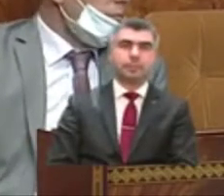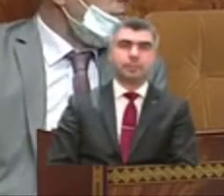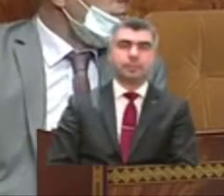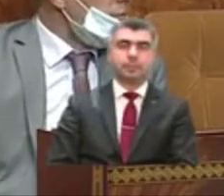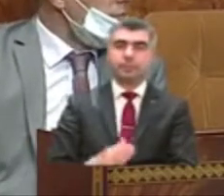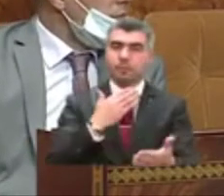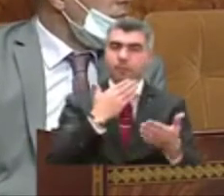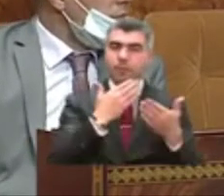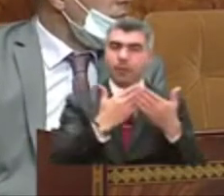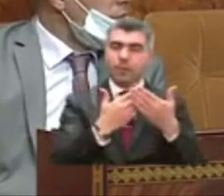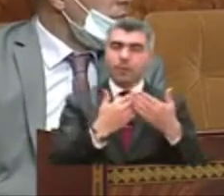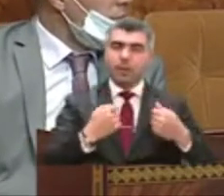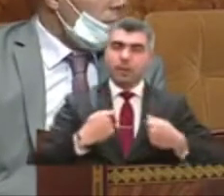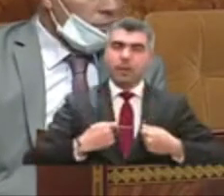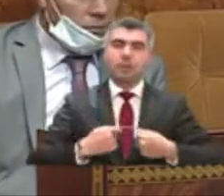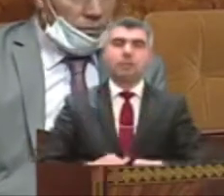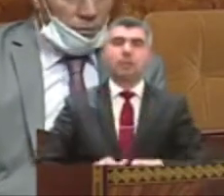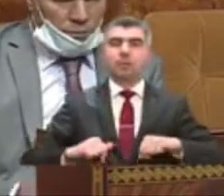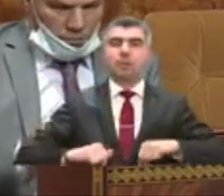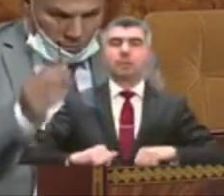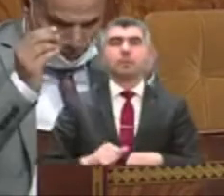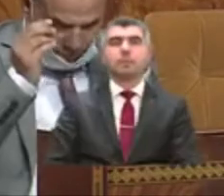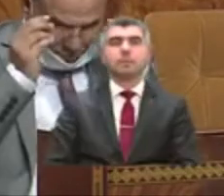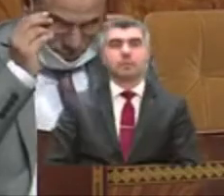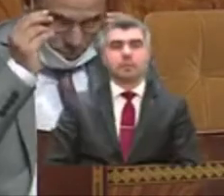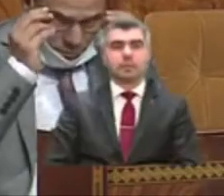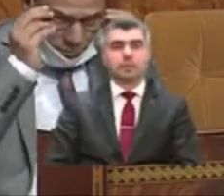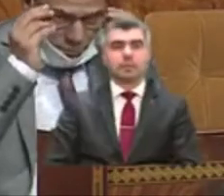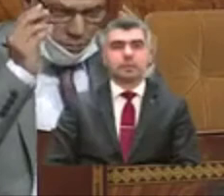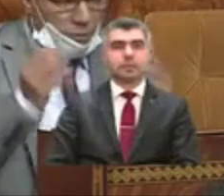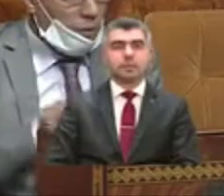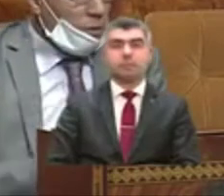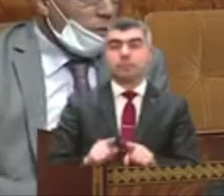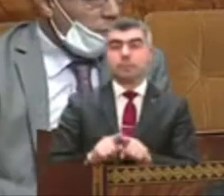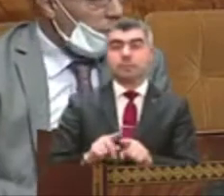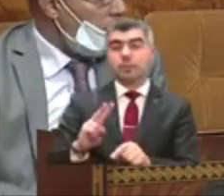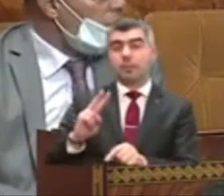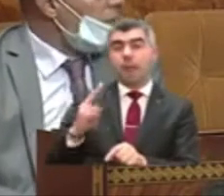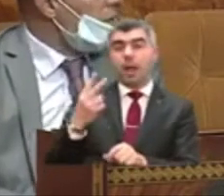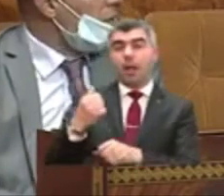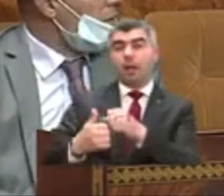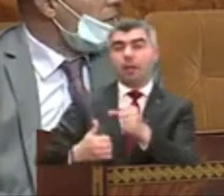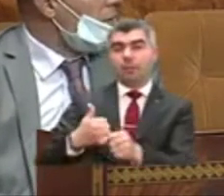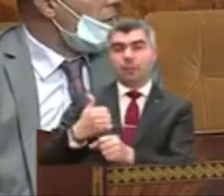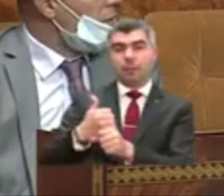شكرا سيد الرئيس. سيد الوزير، لقد مرت سنتين كاملتين